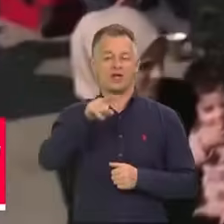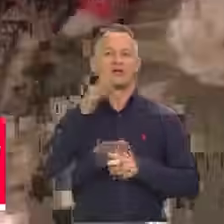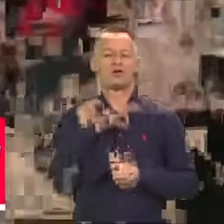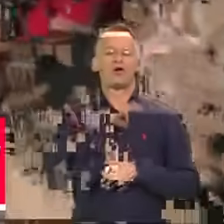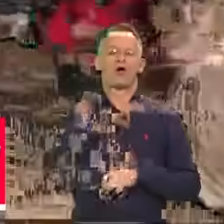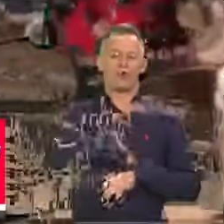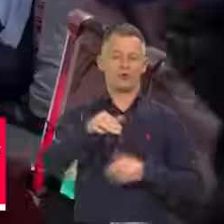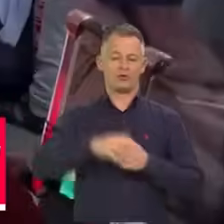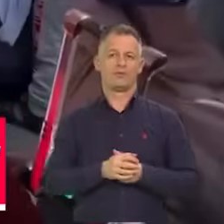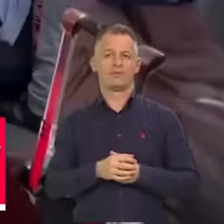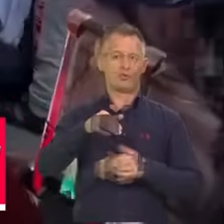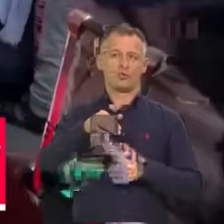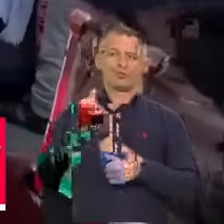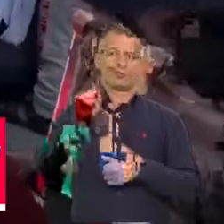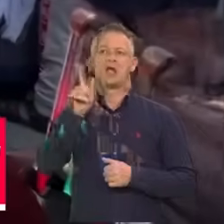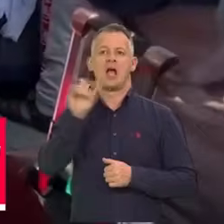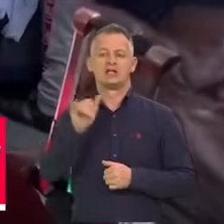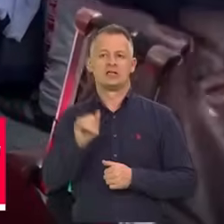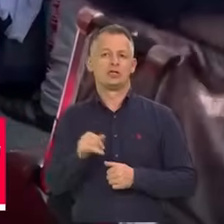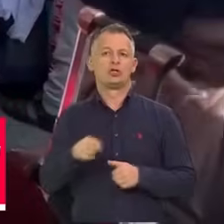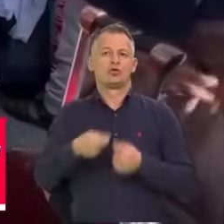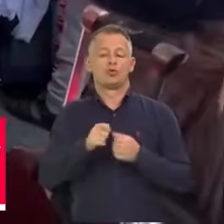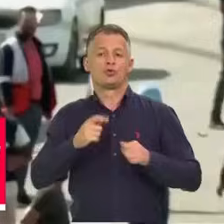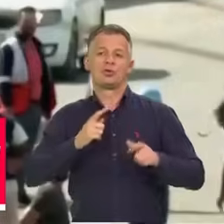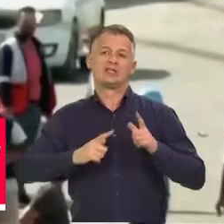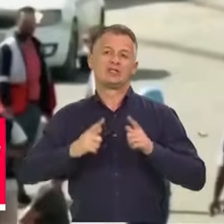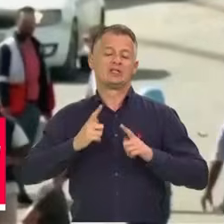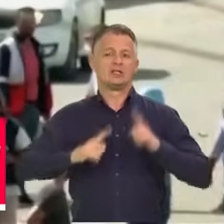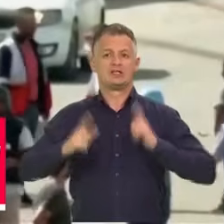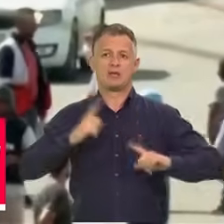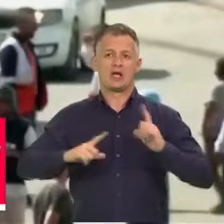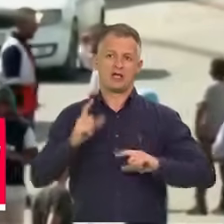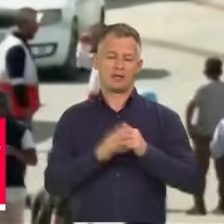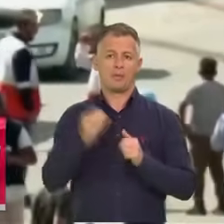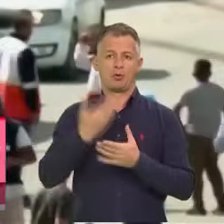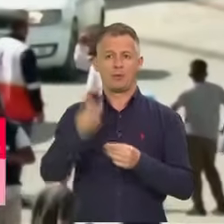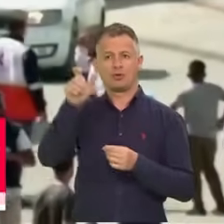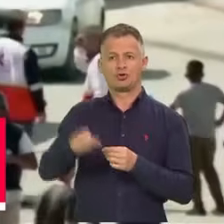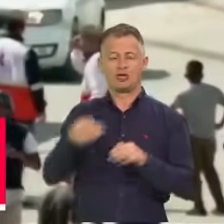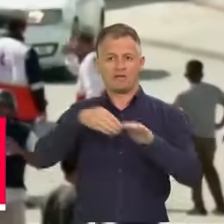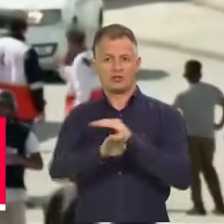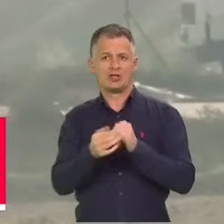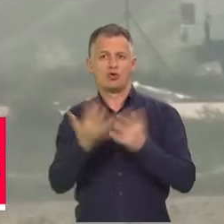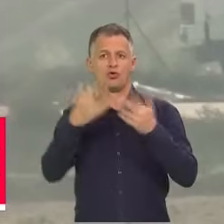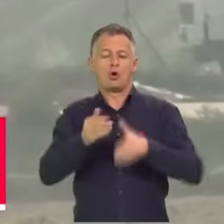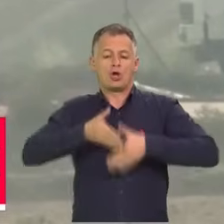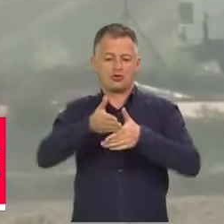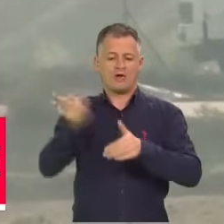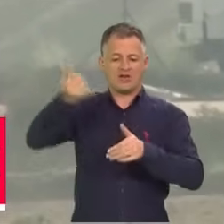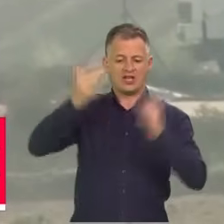În fâșia Gaza, situația este disperată în continuare pentru sute de mii de refugiați. Numărul ajutoarelor venite dinspre Egipt este